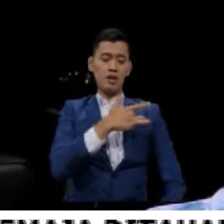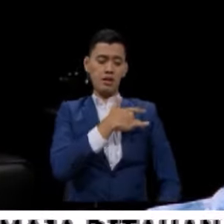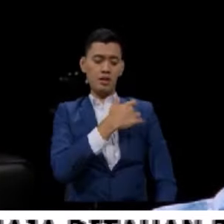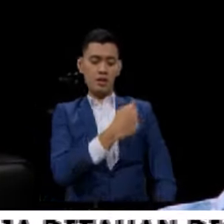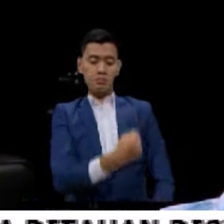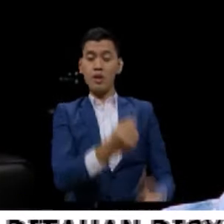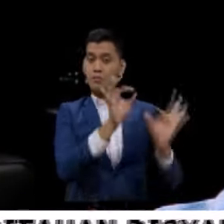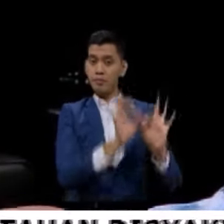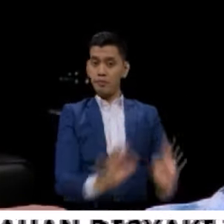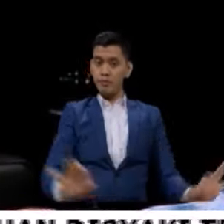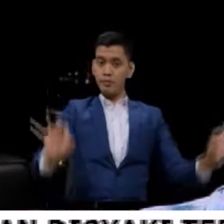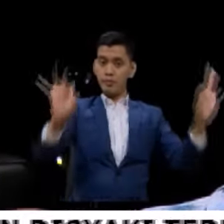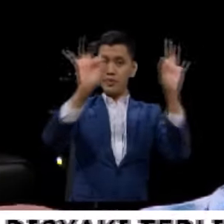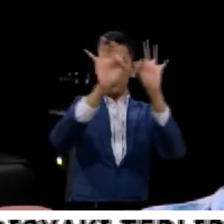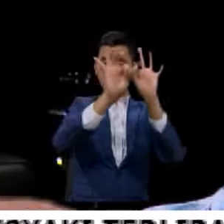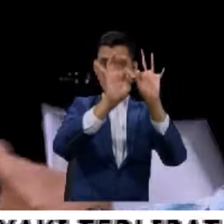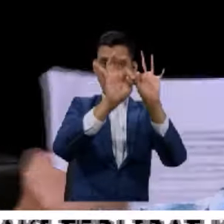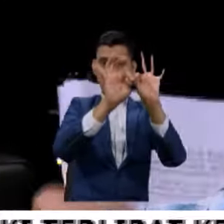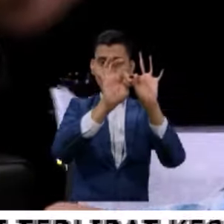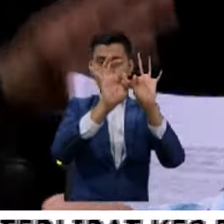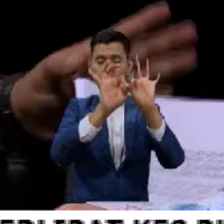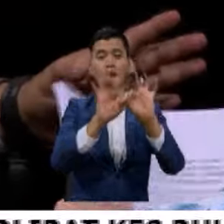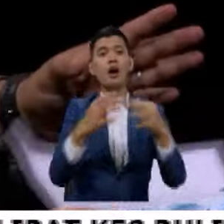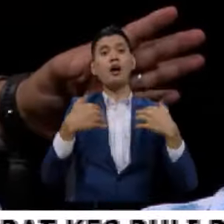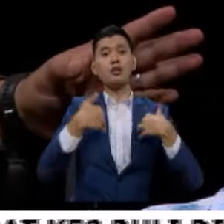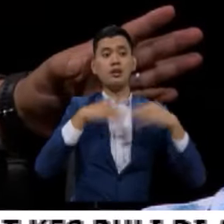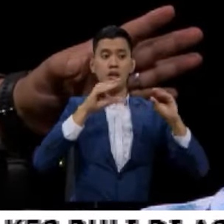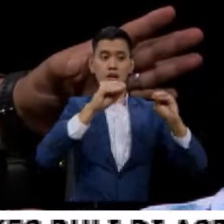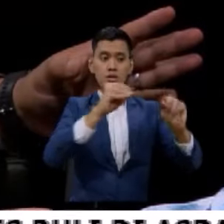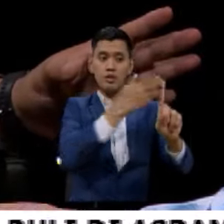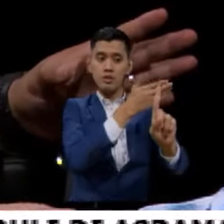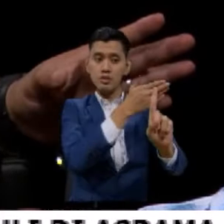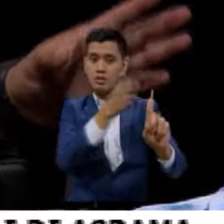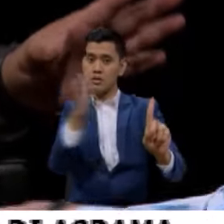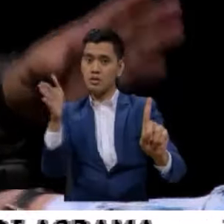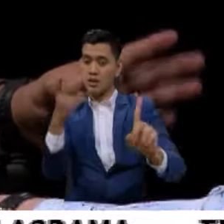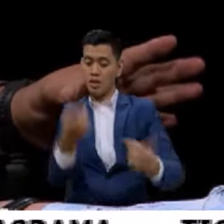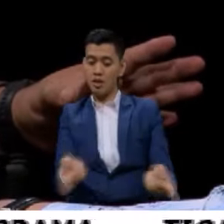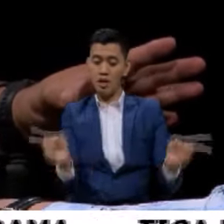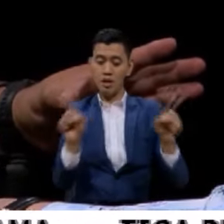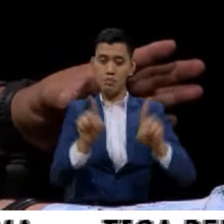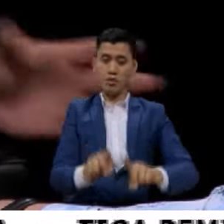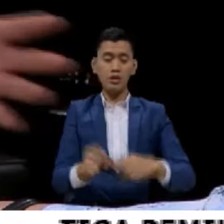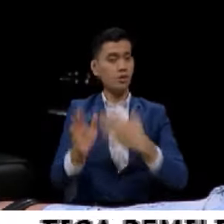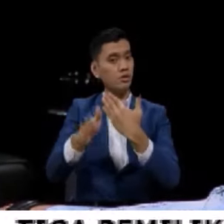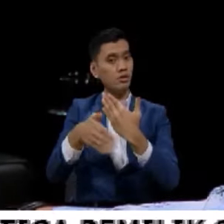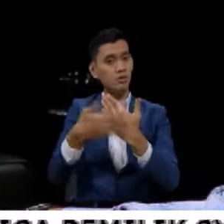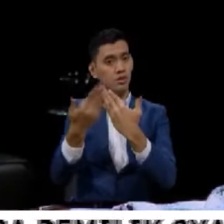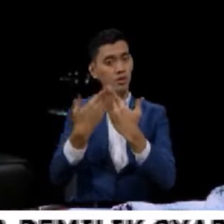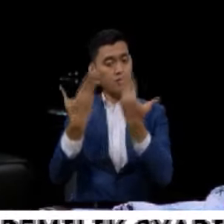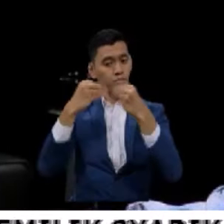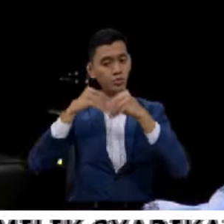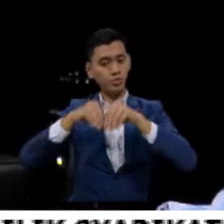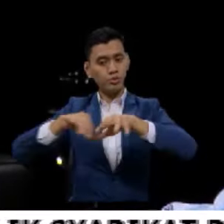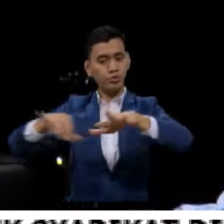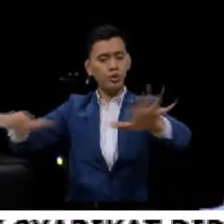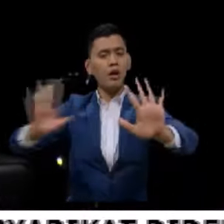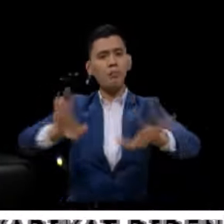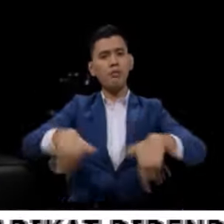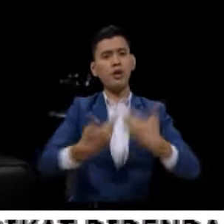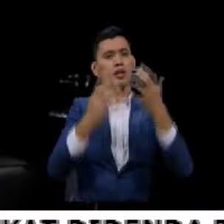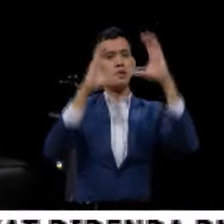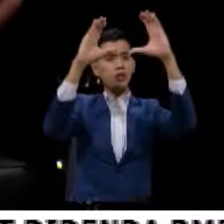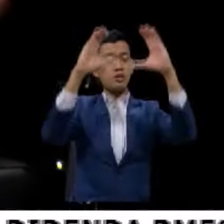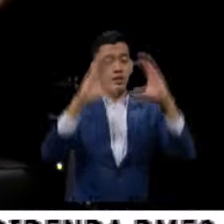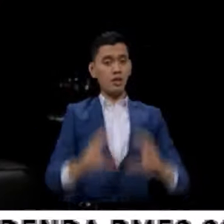dan sendi yang besar di dalam kewujudan kita ajaran sesat juga begitu mudah menular Jadi bagaimana ini dapat dibendung dengan